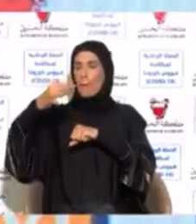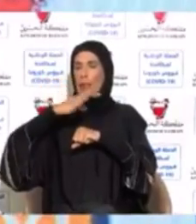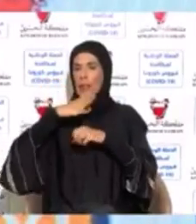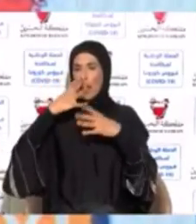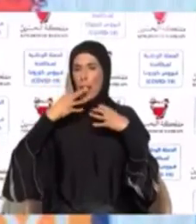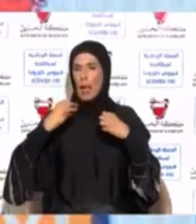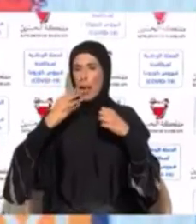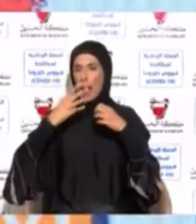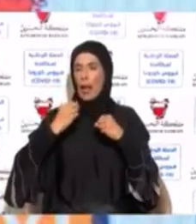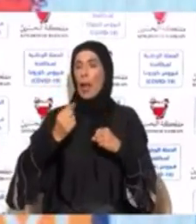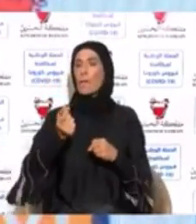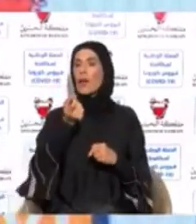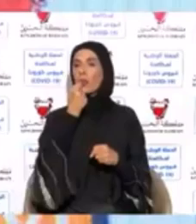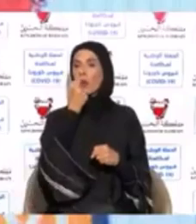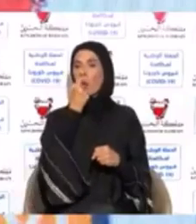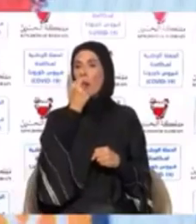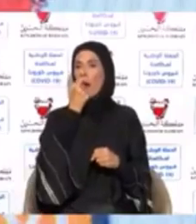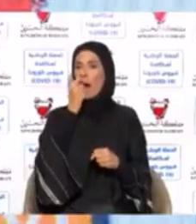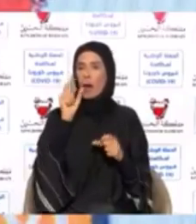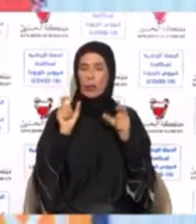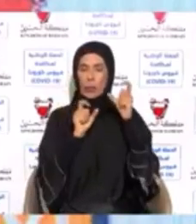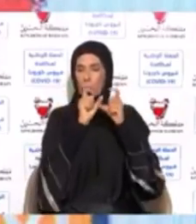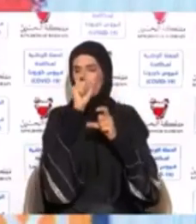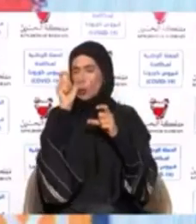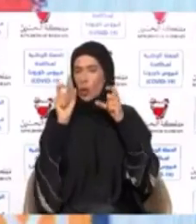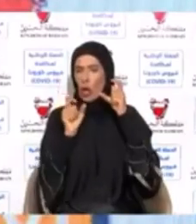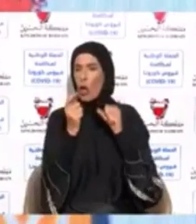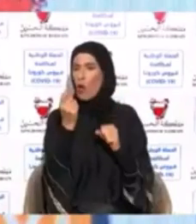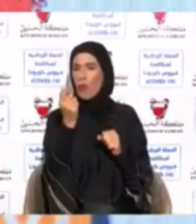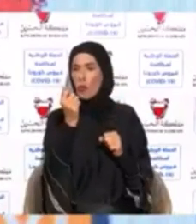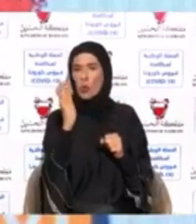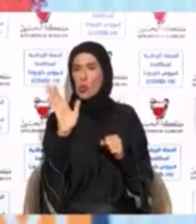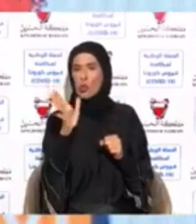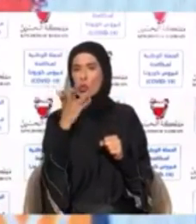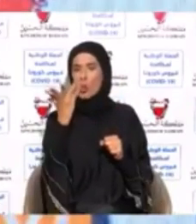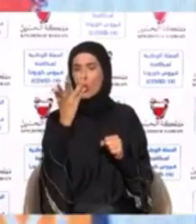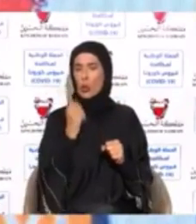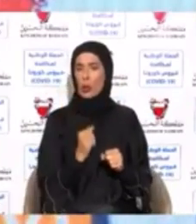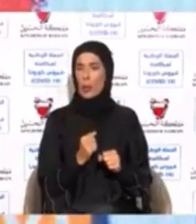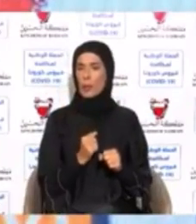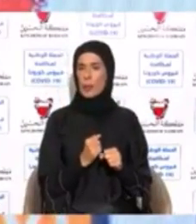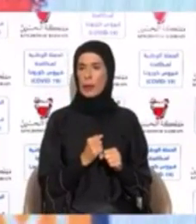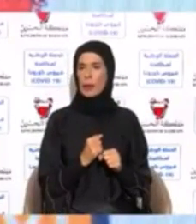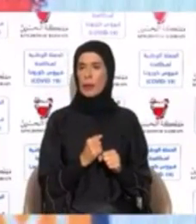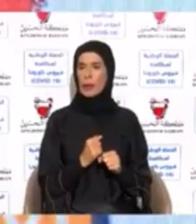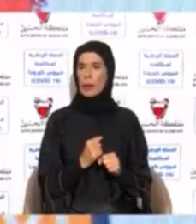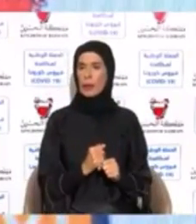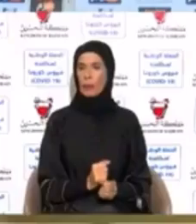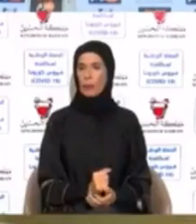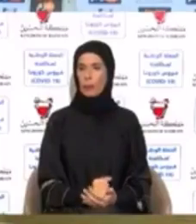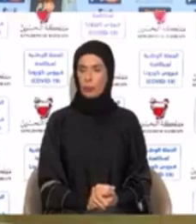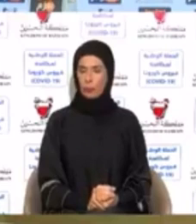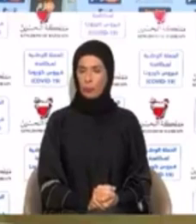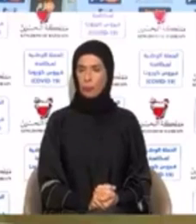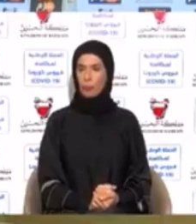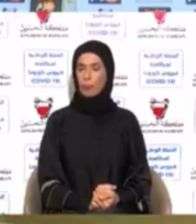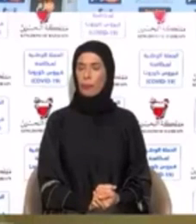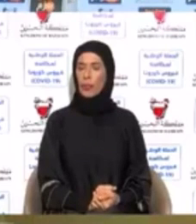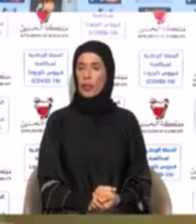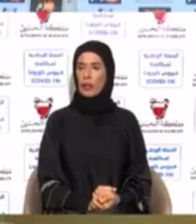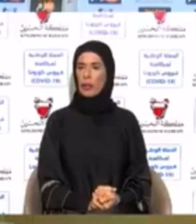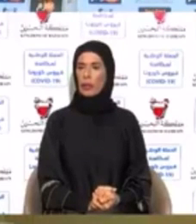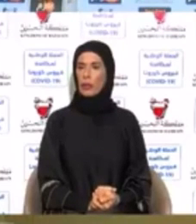تحتاج للعلاج أو التي تتابع في المستشفيات، يعني التي لا تحتاج علاج أو التي يتم علاجها في